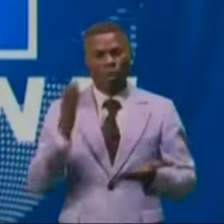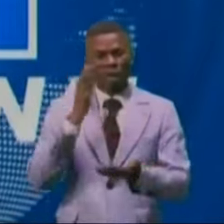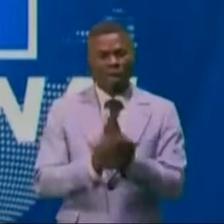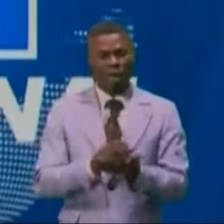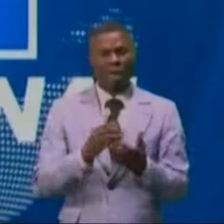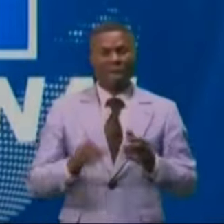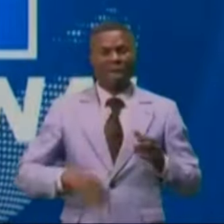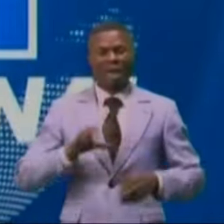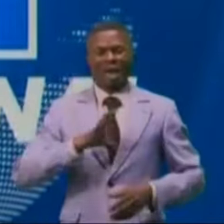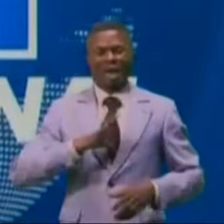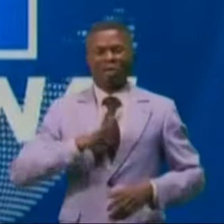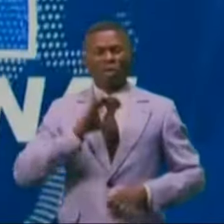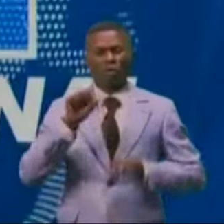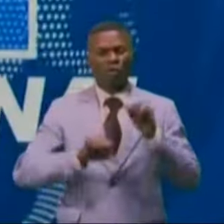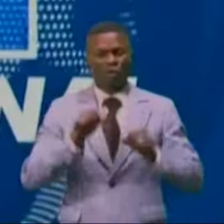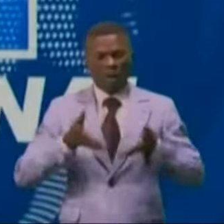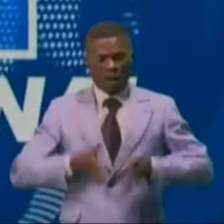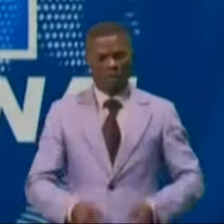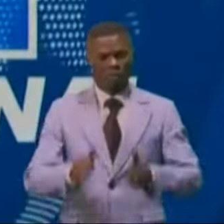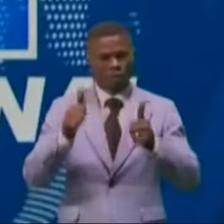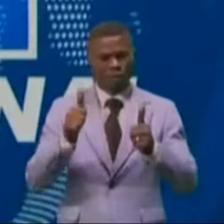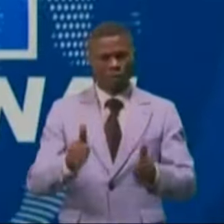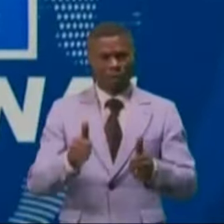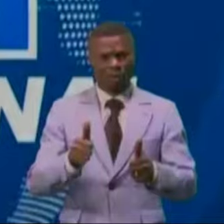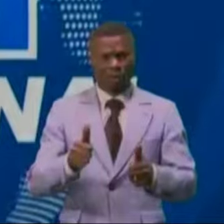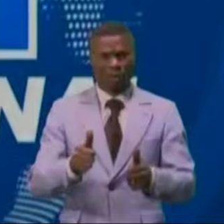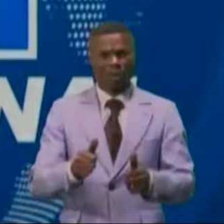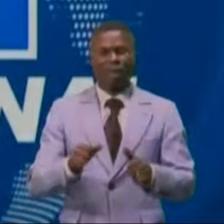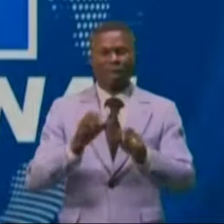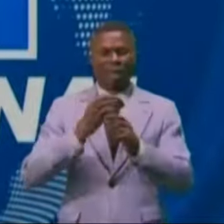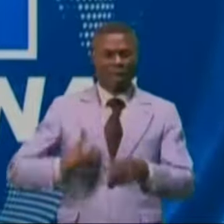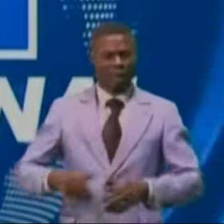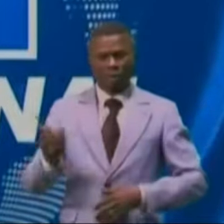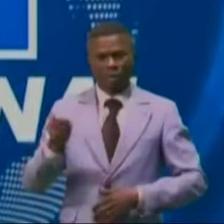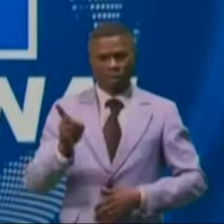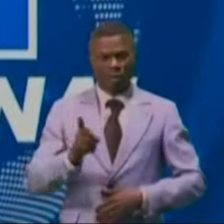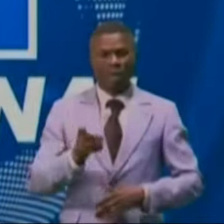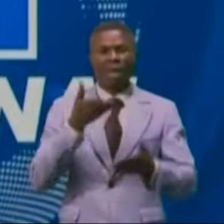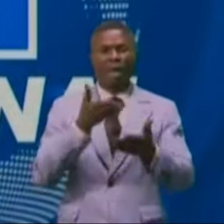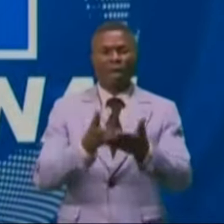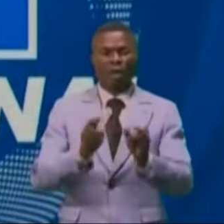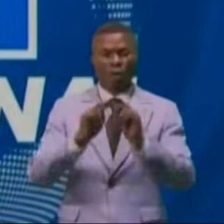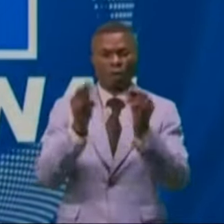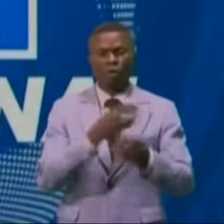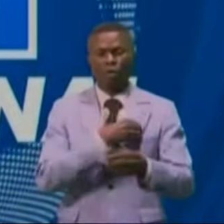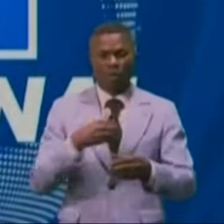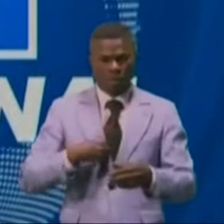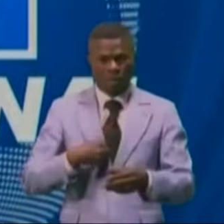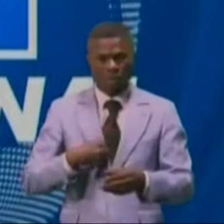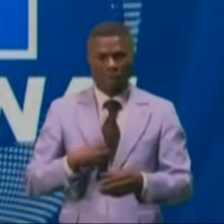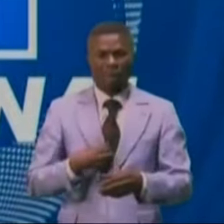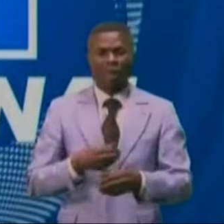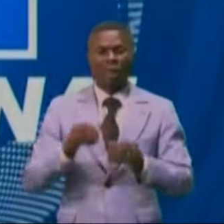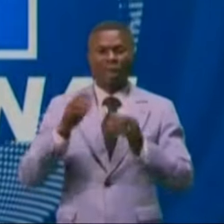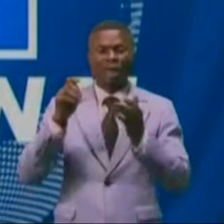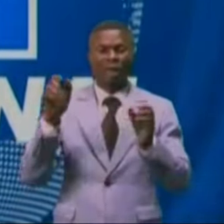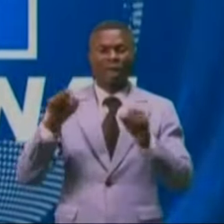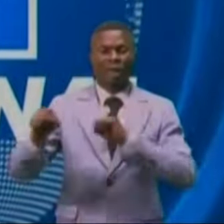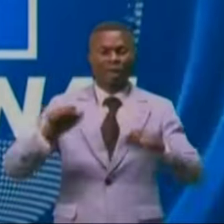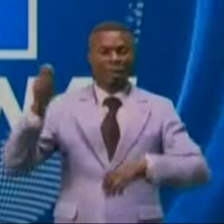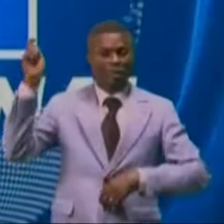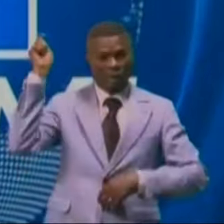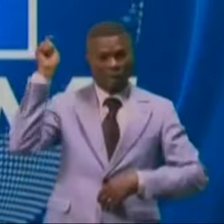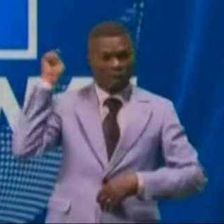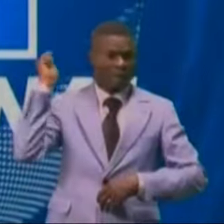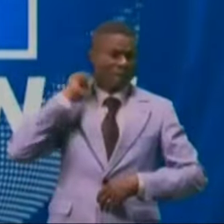émotions négatives pour un accouchement par voie basse sécurisée. Un échantillon d'entre elles a fait l'objet de la thèse de doctorat défendue à l'université